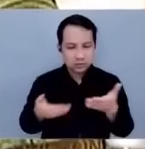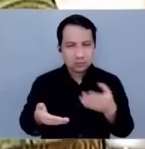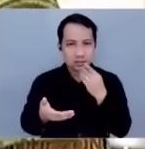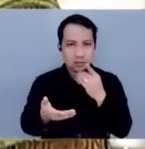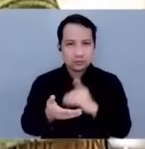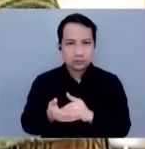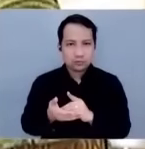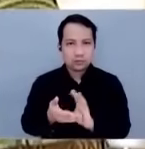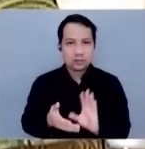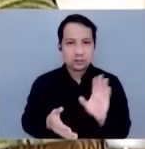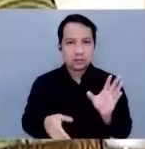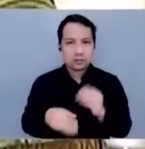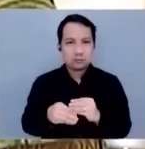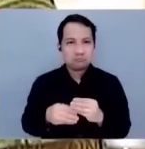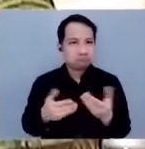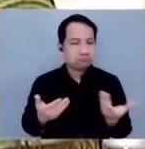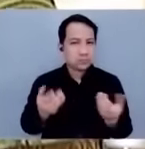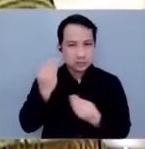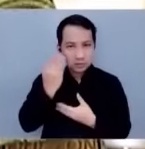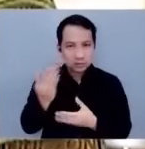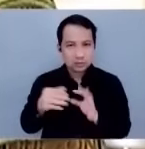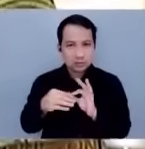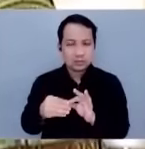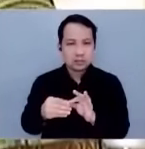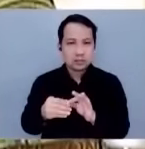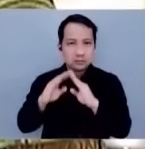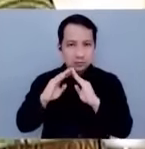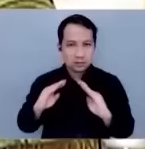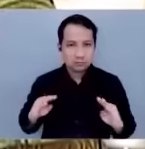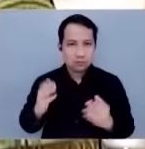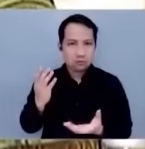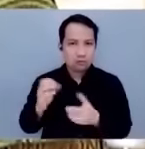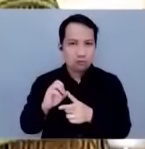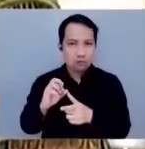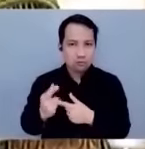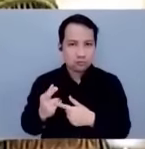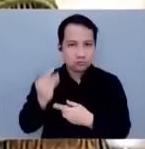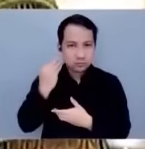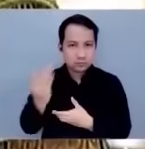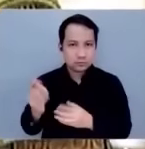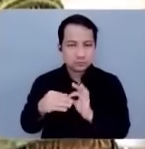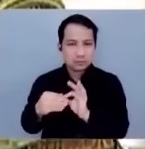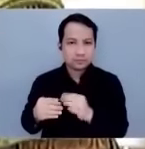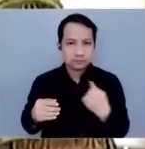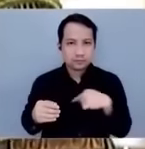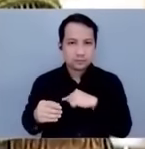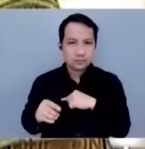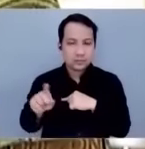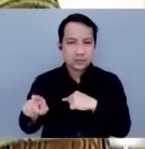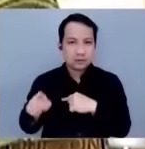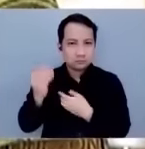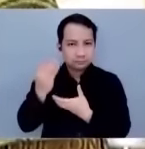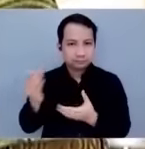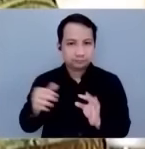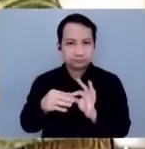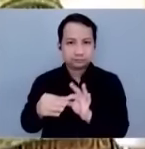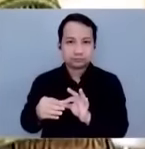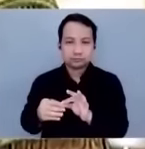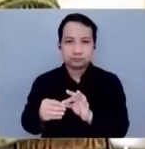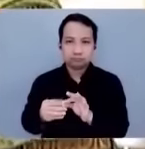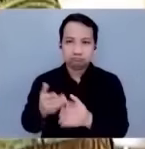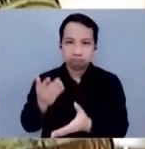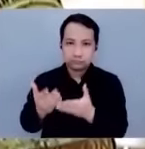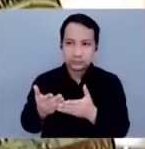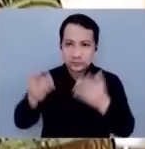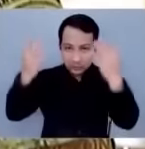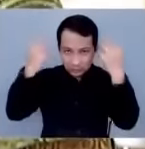sa sinasabi natin na ito na bahay o baka mayroon pang ibang sabihin natin kagaya ng mga hair strand